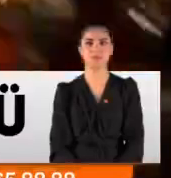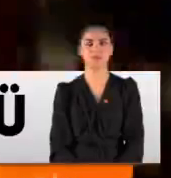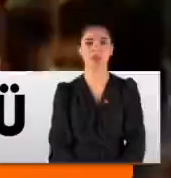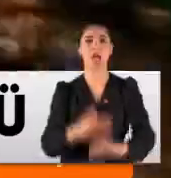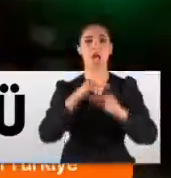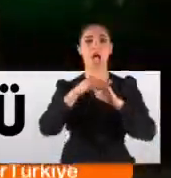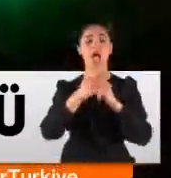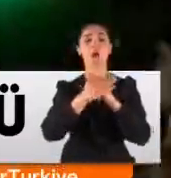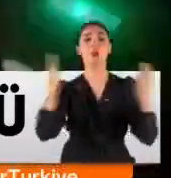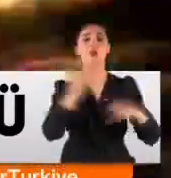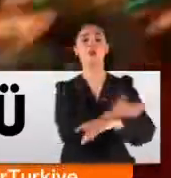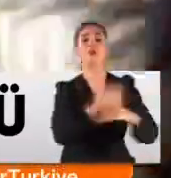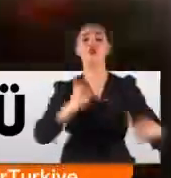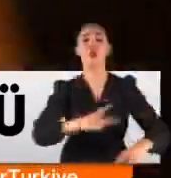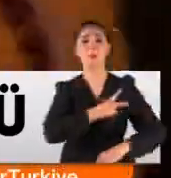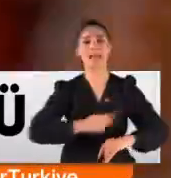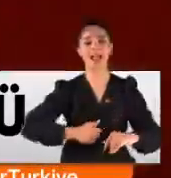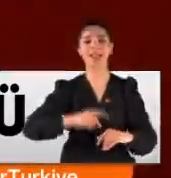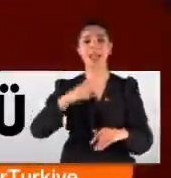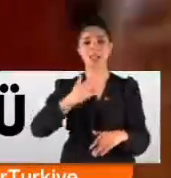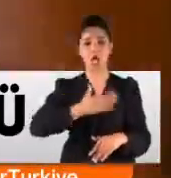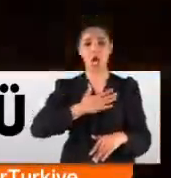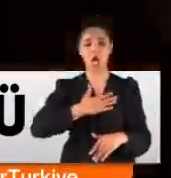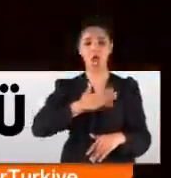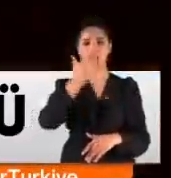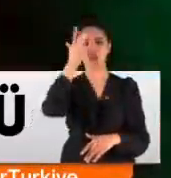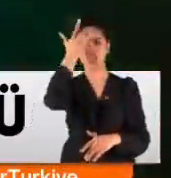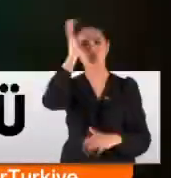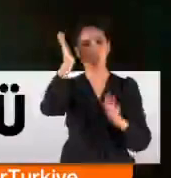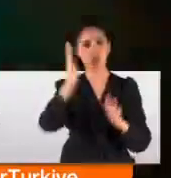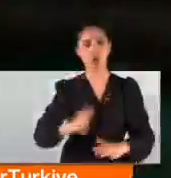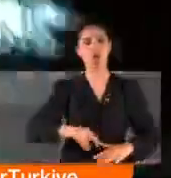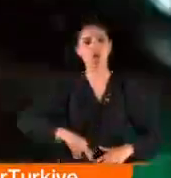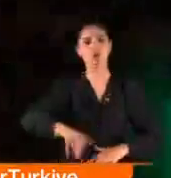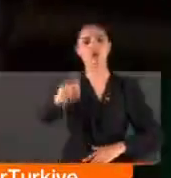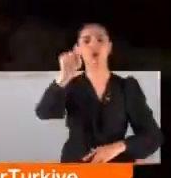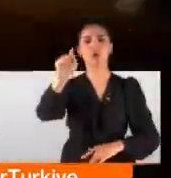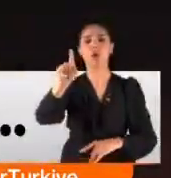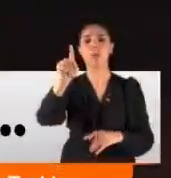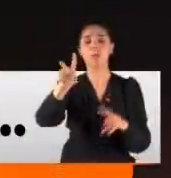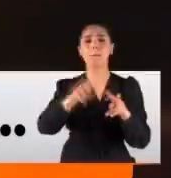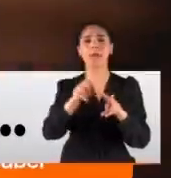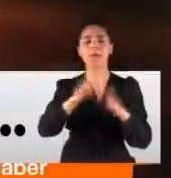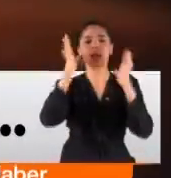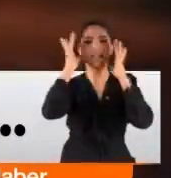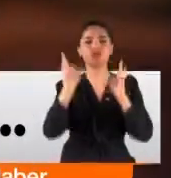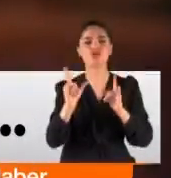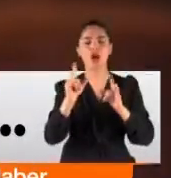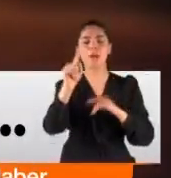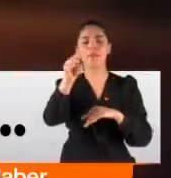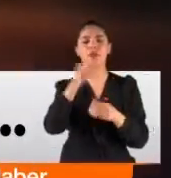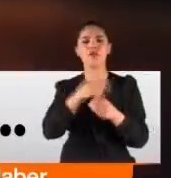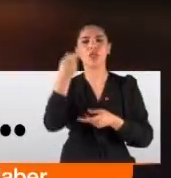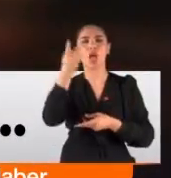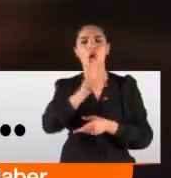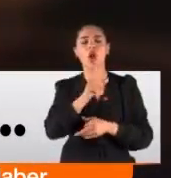Halk Büyükşehir Belediyesi'nin önünde şehadete yürürken Mimar Sinan'ın yadigarı Şehzadebaşı Camii'den de ard arda sela sesleri